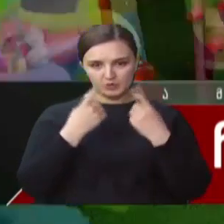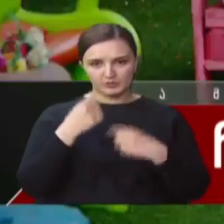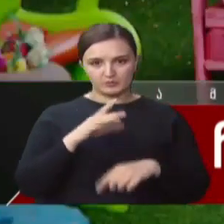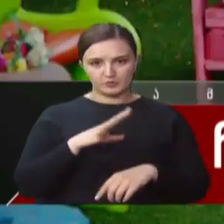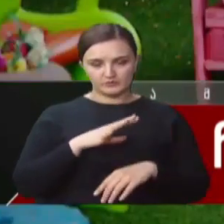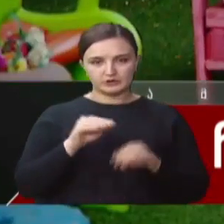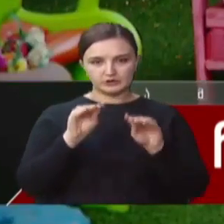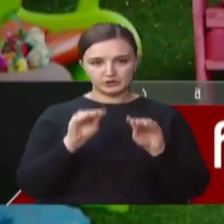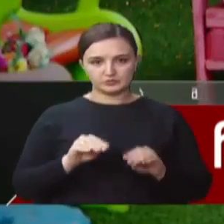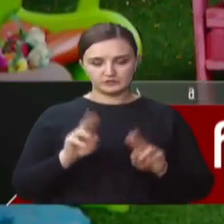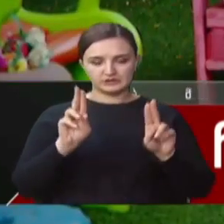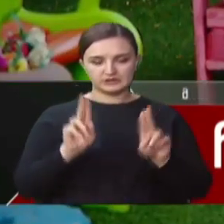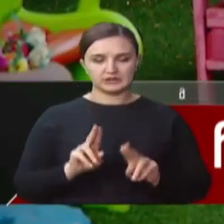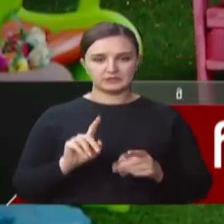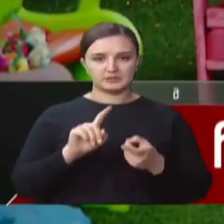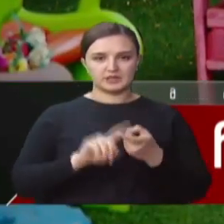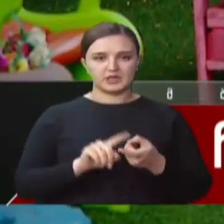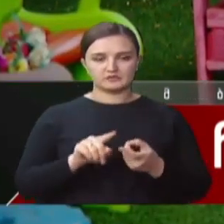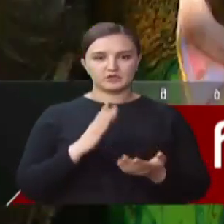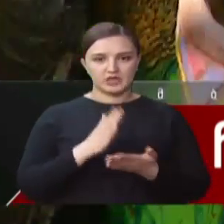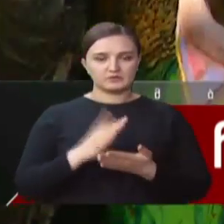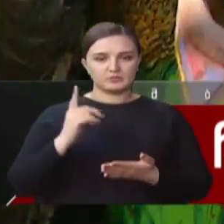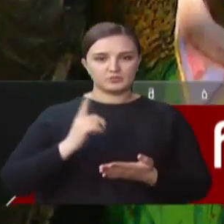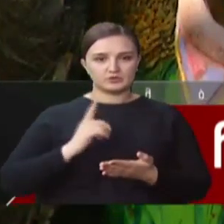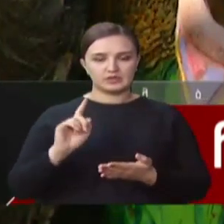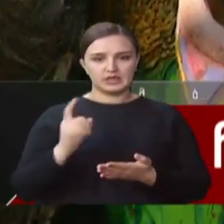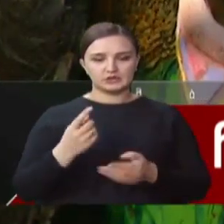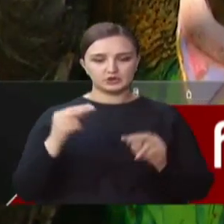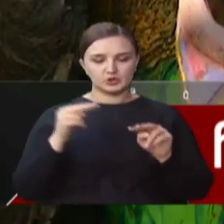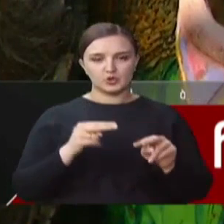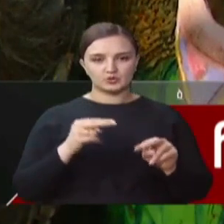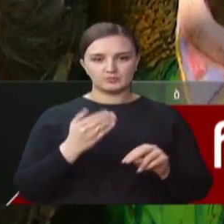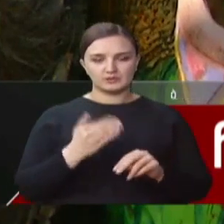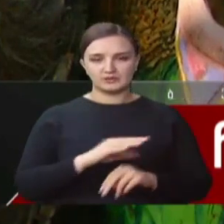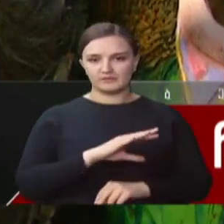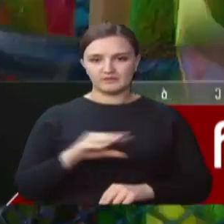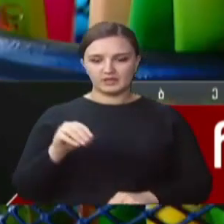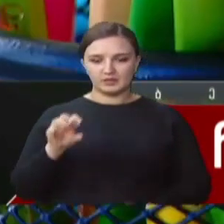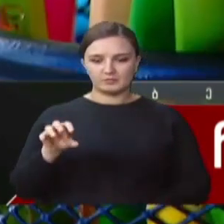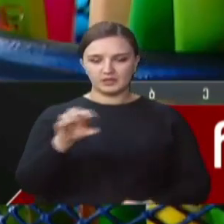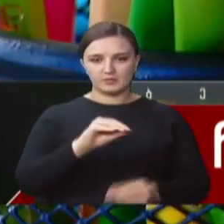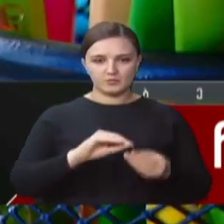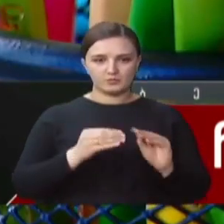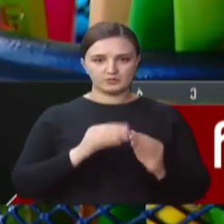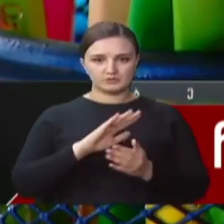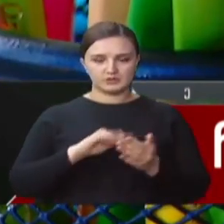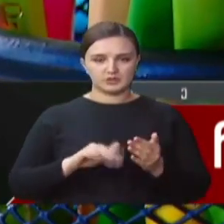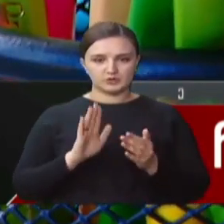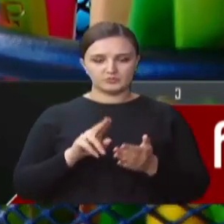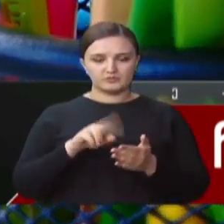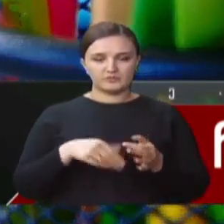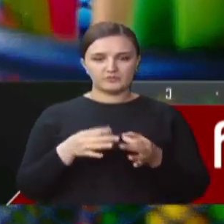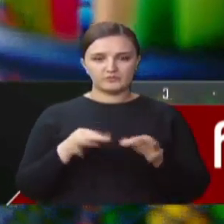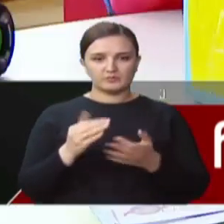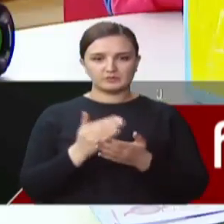iqnen shemushavebul standartebtan dakavshirebit. Akt molodini rom kharisxis kontrols mati qvela filiali uproblemod gaivlis da autorizebuli